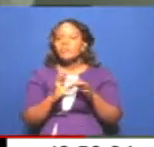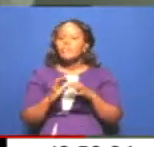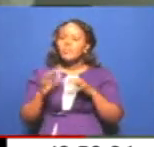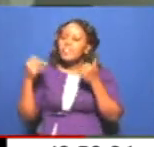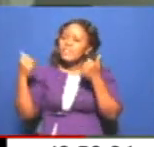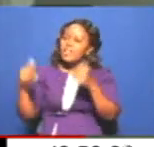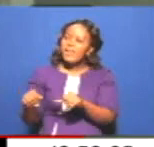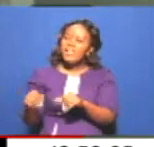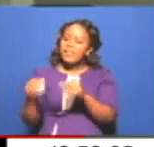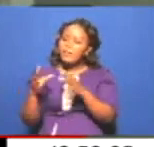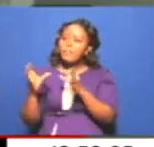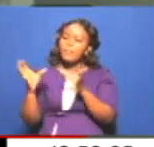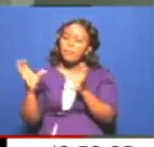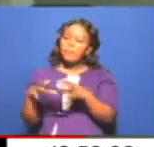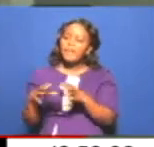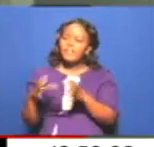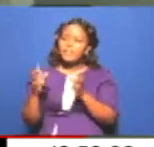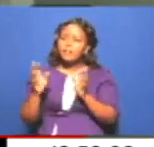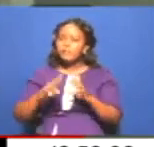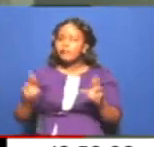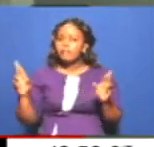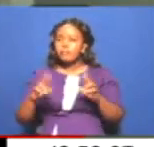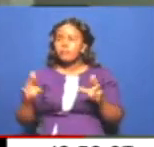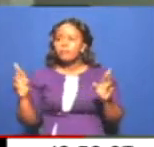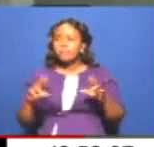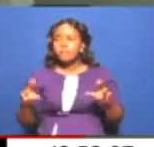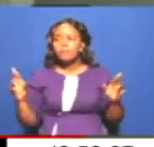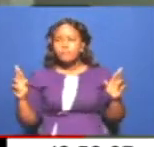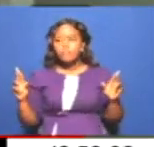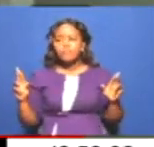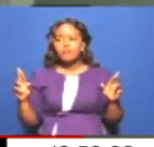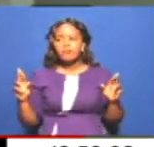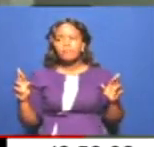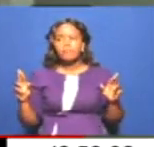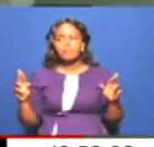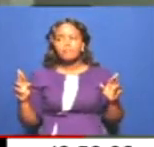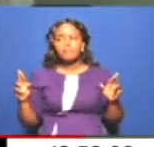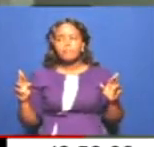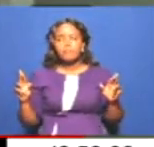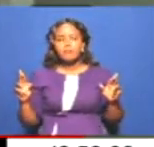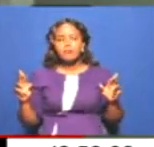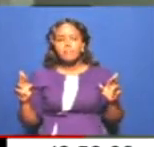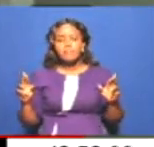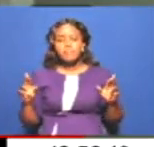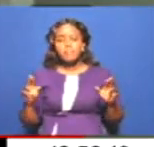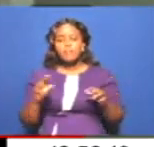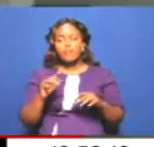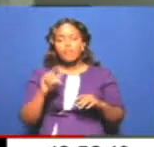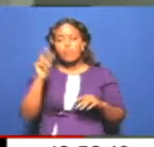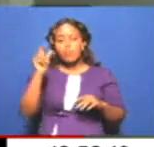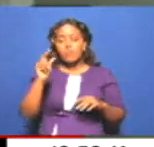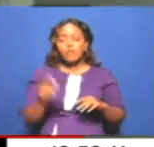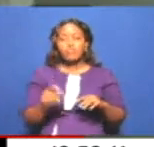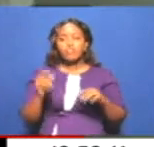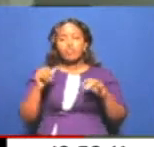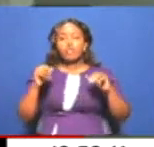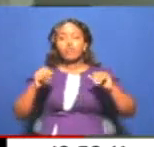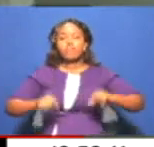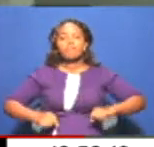ambacho anataka. Kwa hivyo jambo ambalo regional commander wa Rift Valley